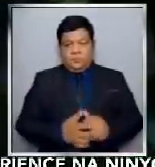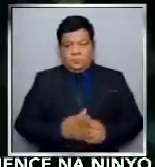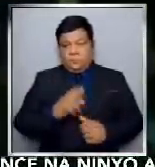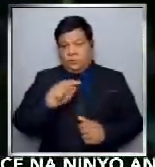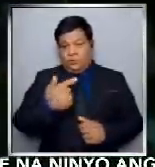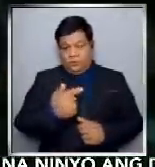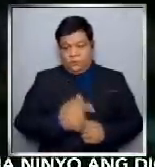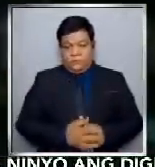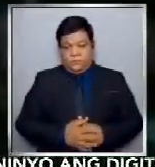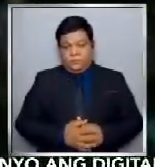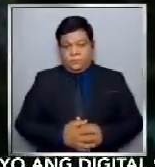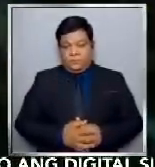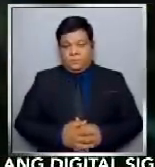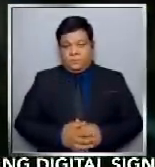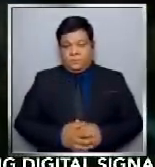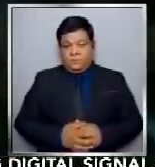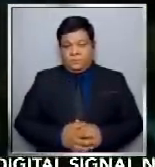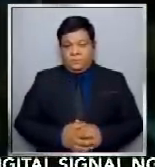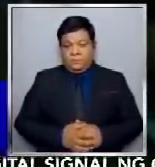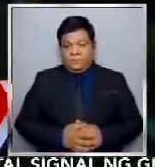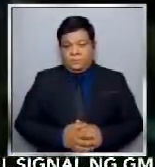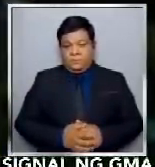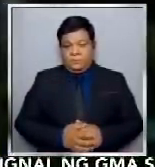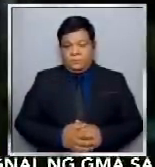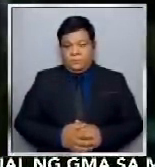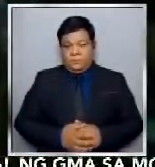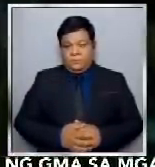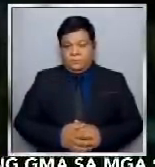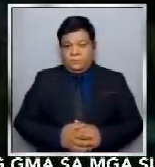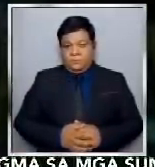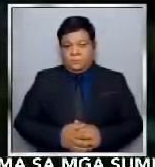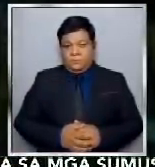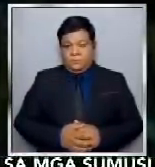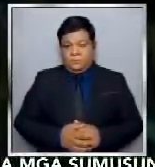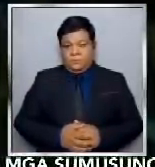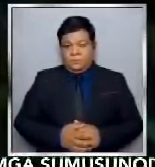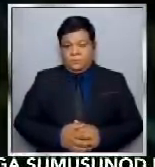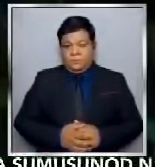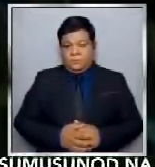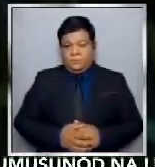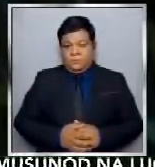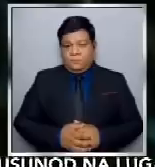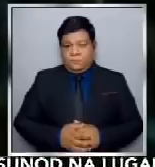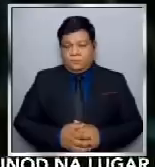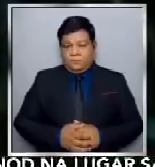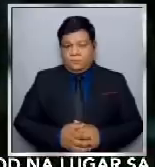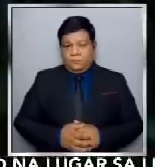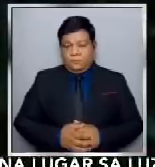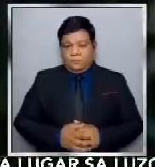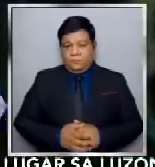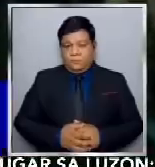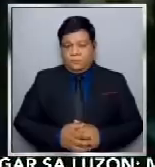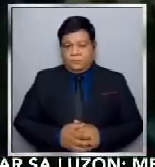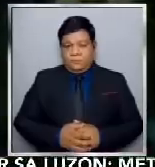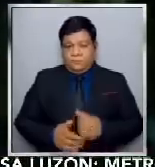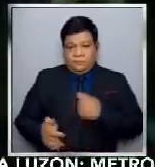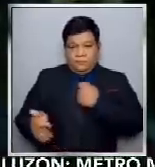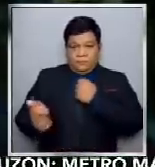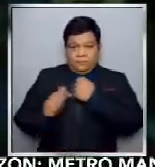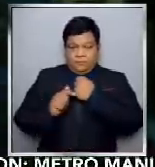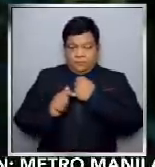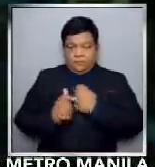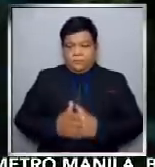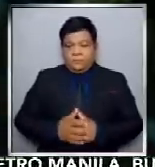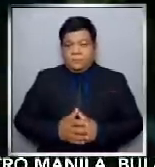Ang makalingkod lang na mahigala, VIP. Diyan dito mismo sa Oval Plaza sa General Santos City kung saan opisyal